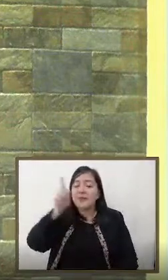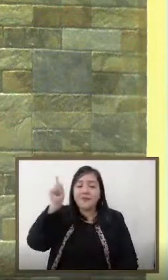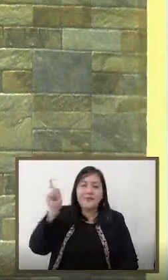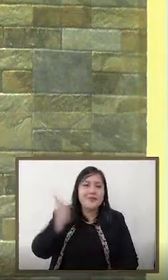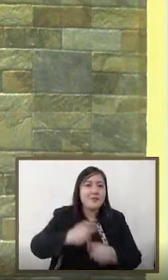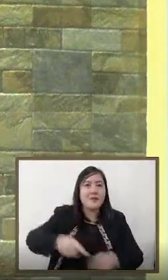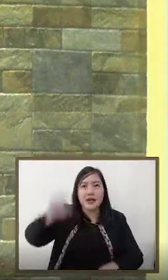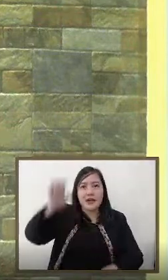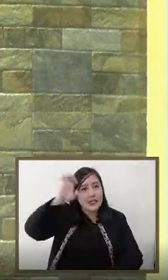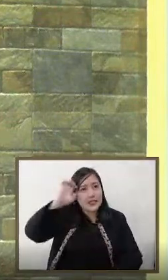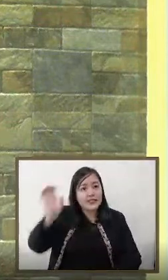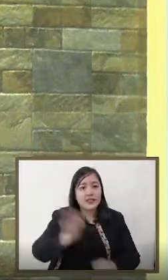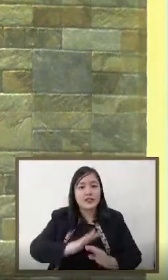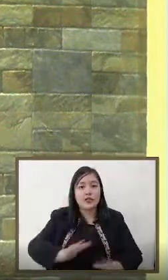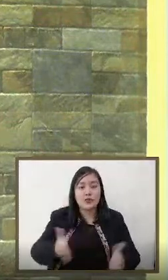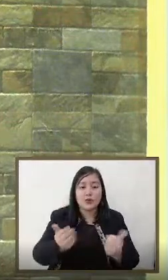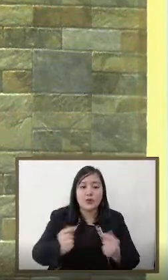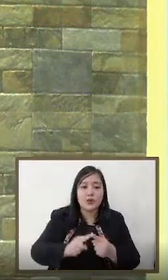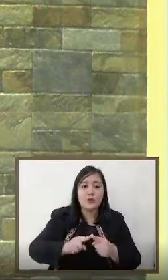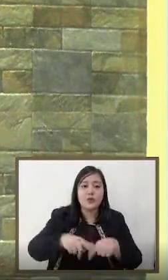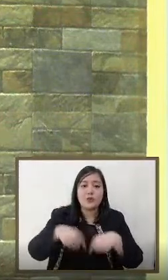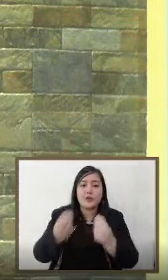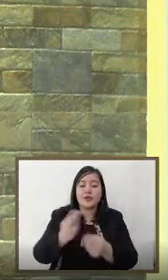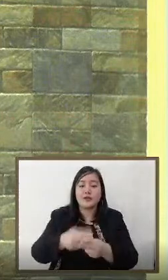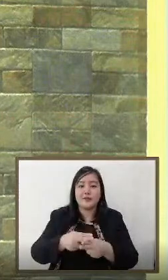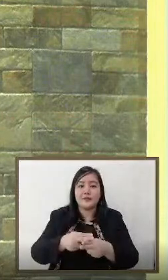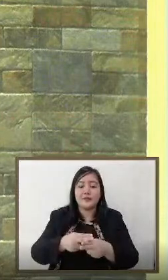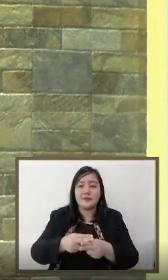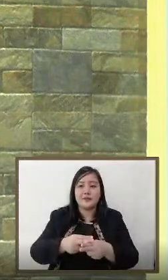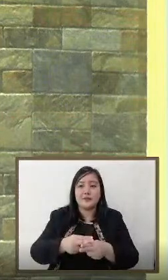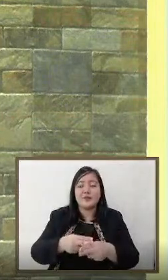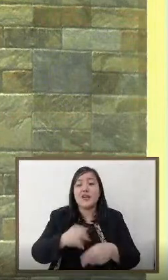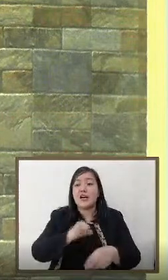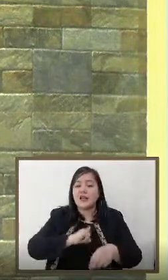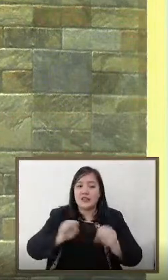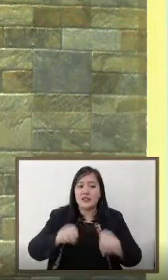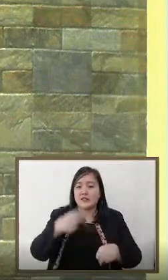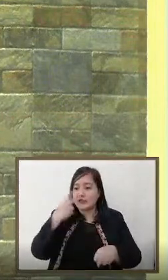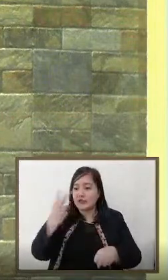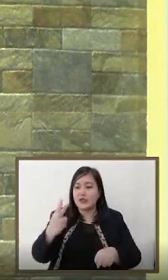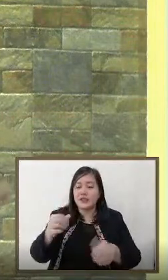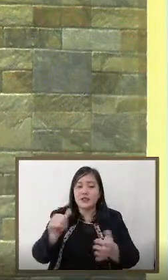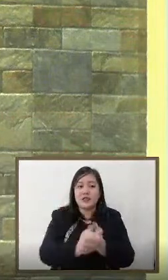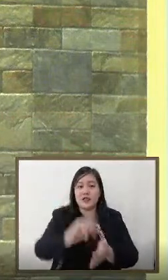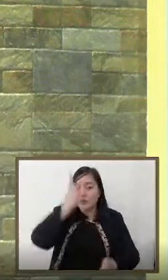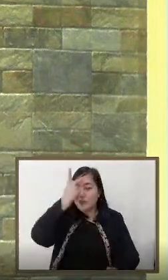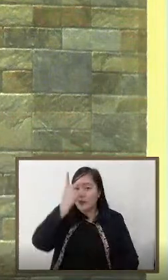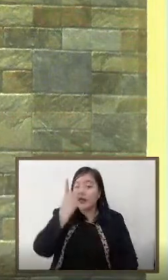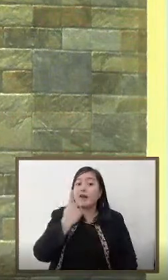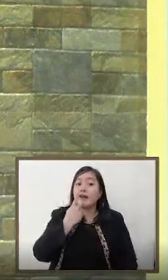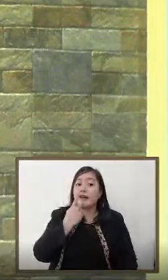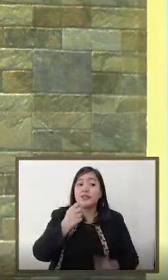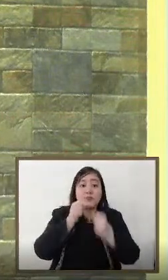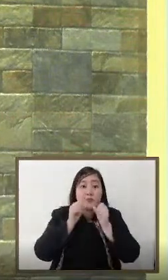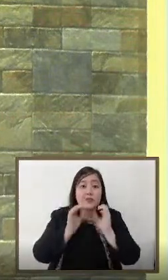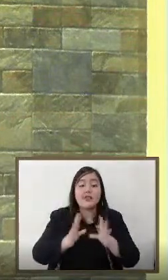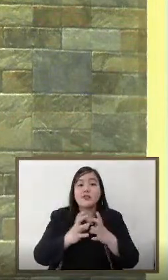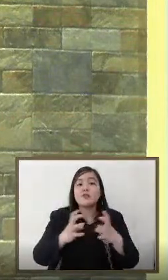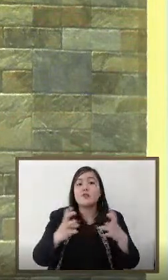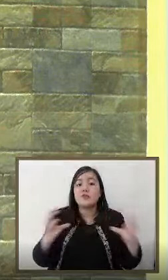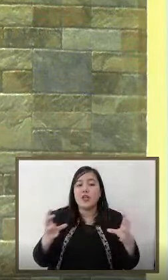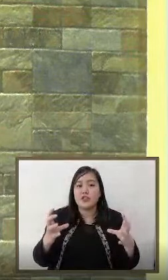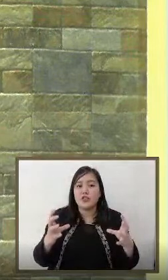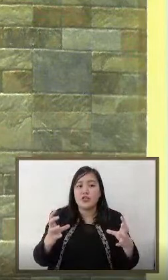dahil nabibless yung mga parents ng mga tinuturuan ko, ay sila mismo yung nagpapadala ng pagkain, yun,